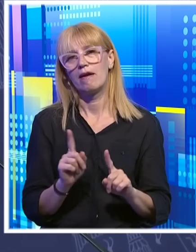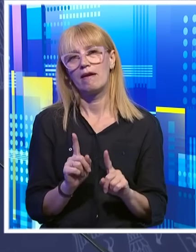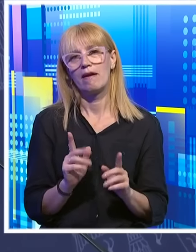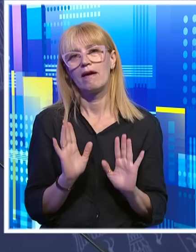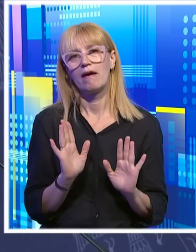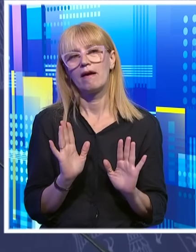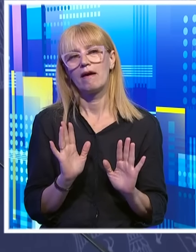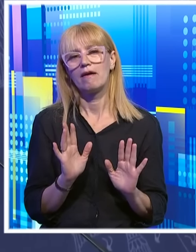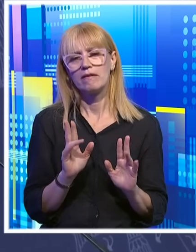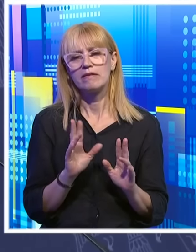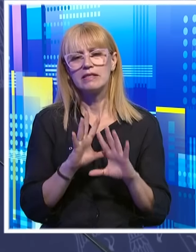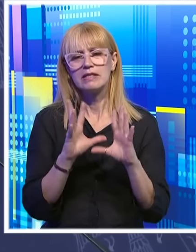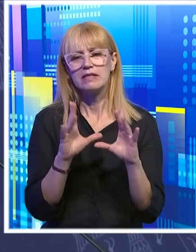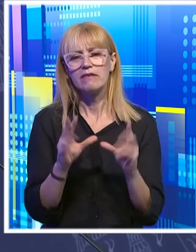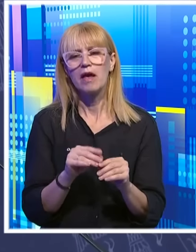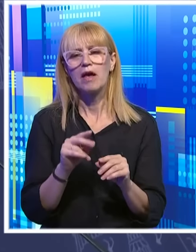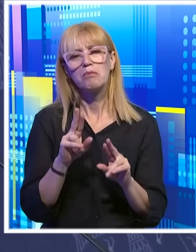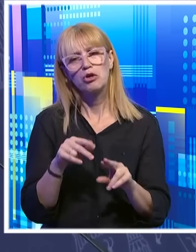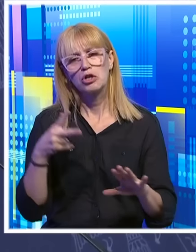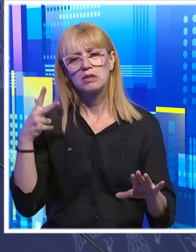da prekinete do 2028.